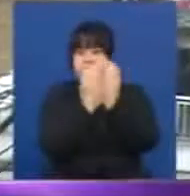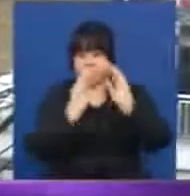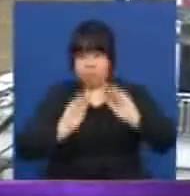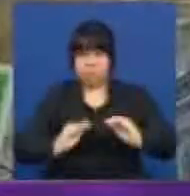สาร